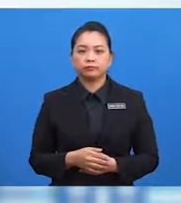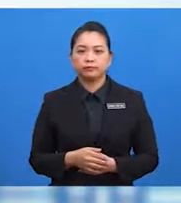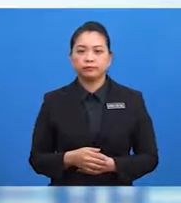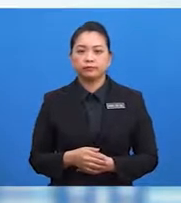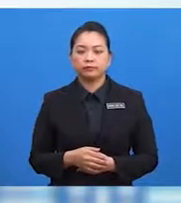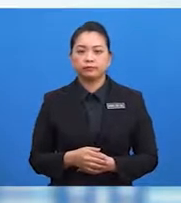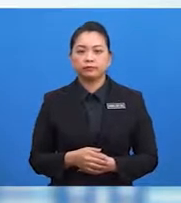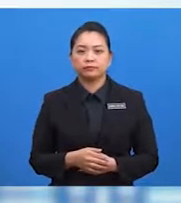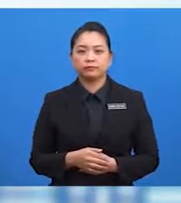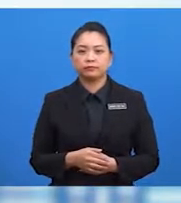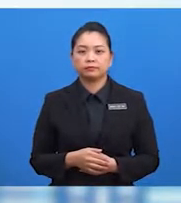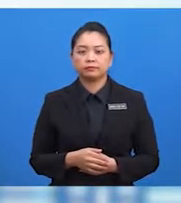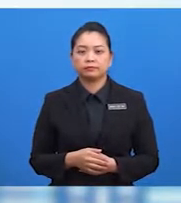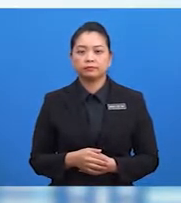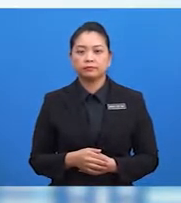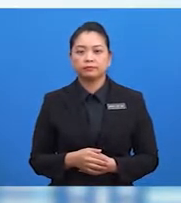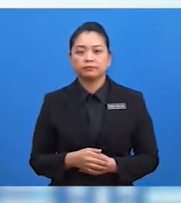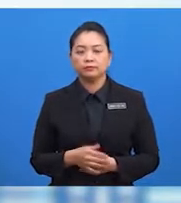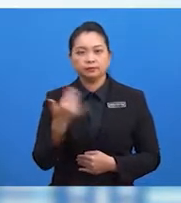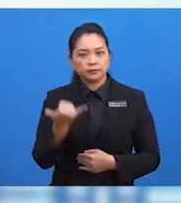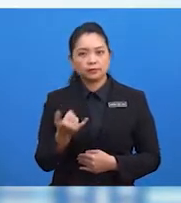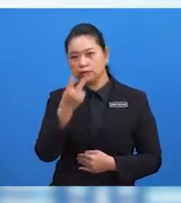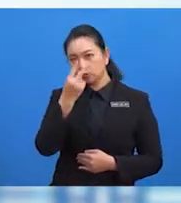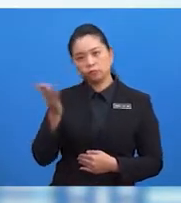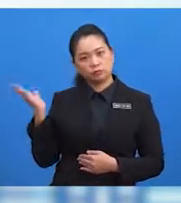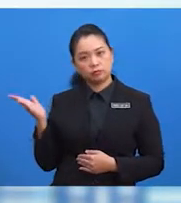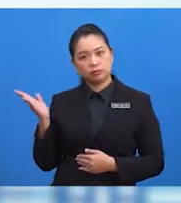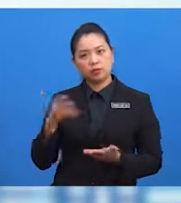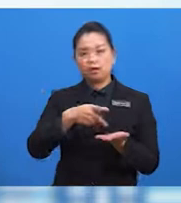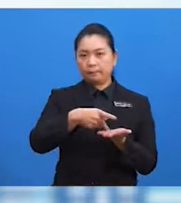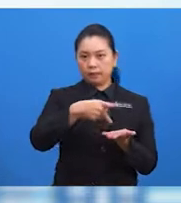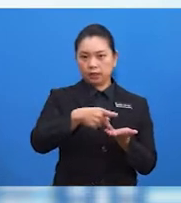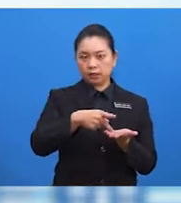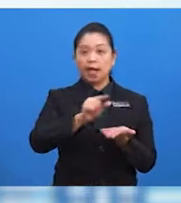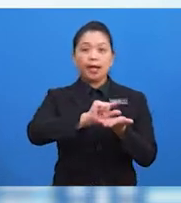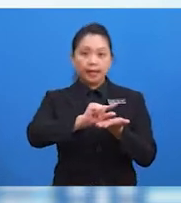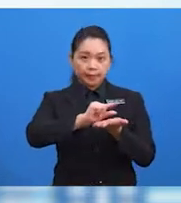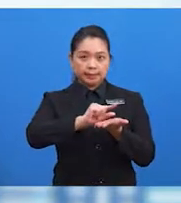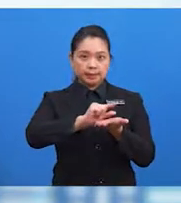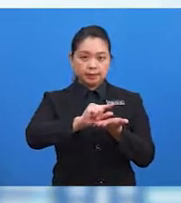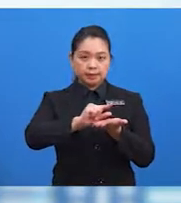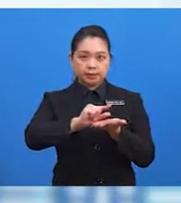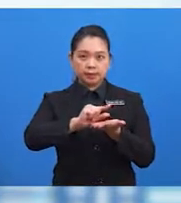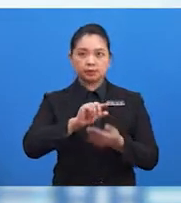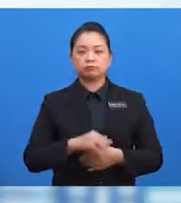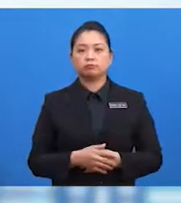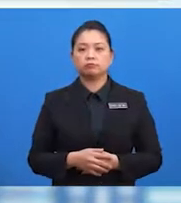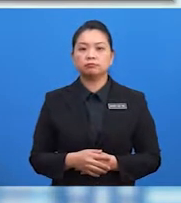Gambar seterusnya berkaitan dengan hutang, bayaran gaji kakitangan awam dan bayaran pencen.